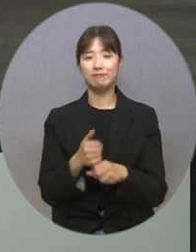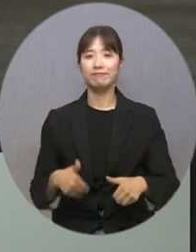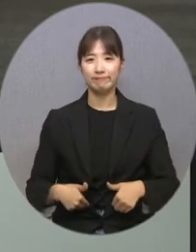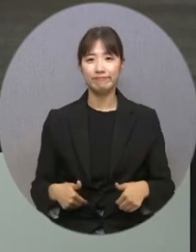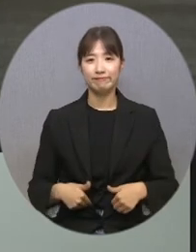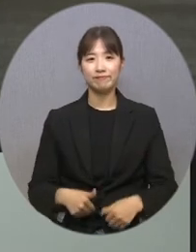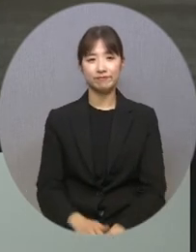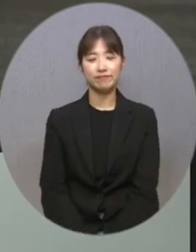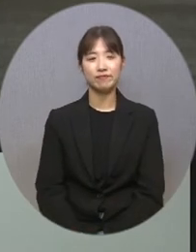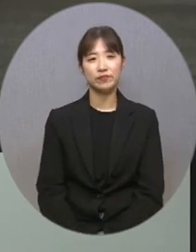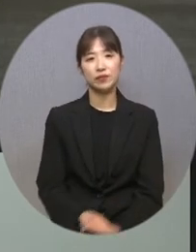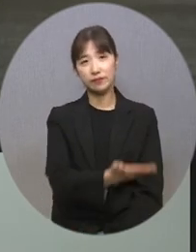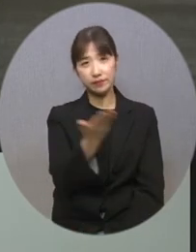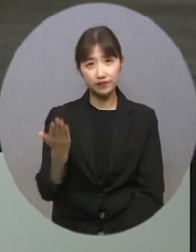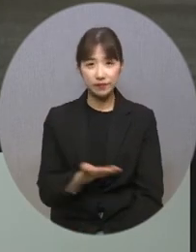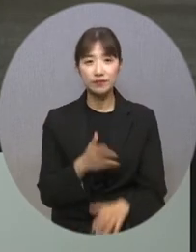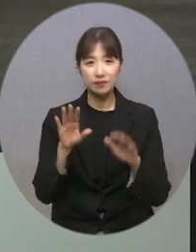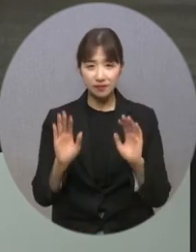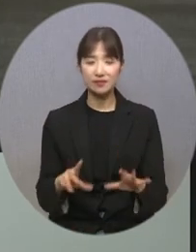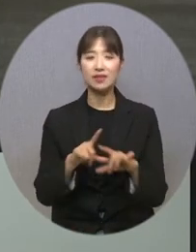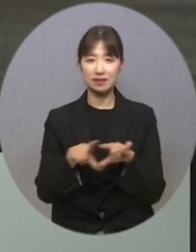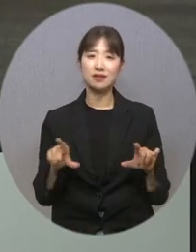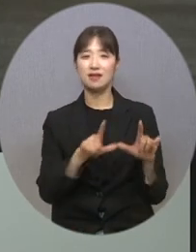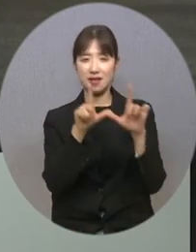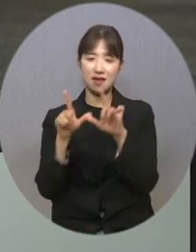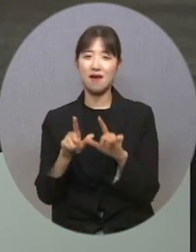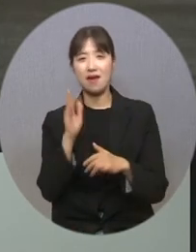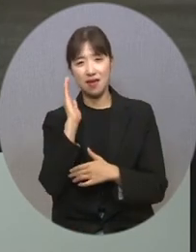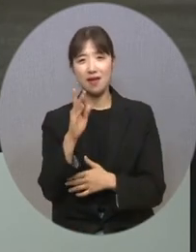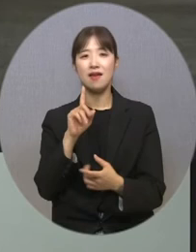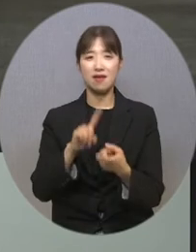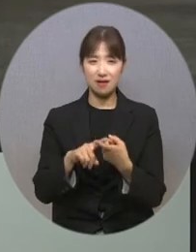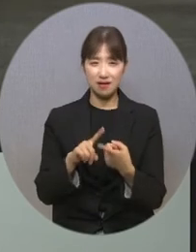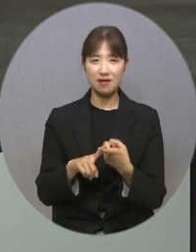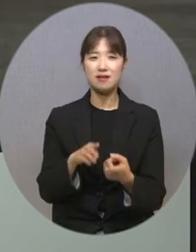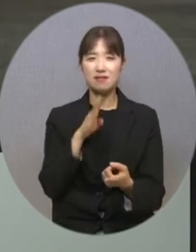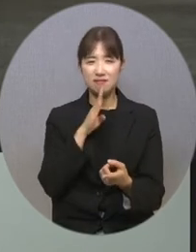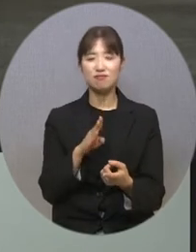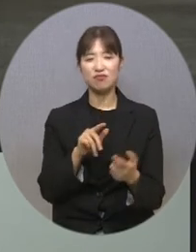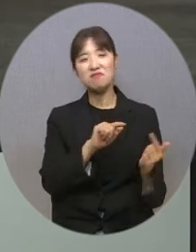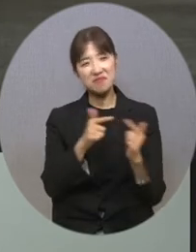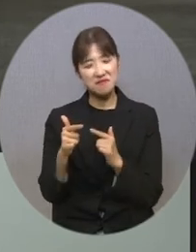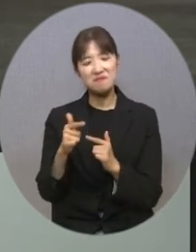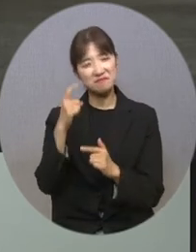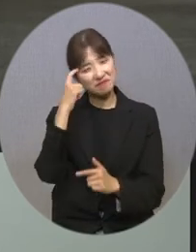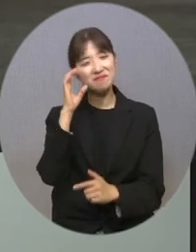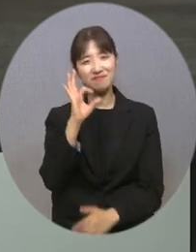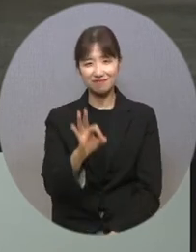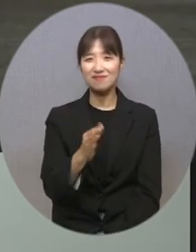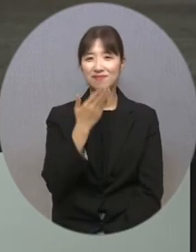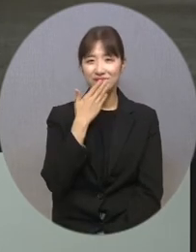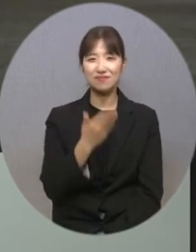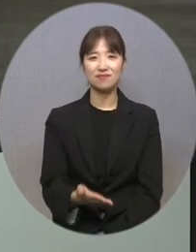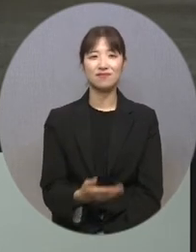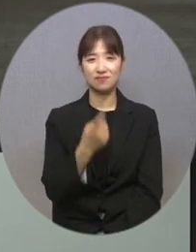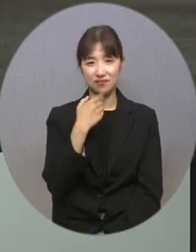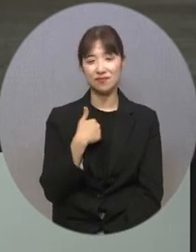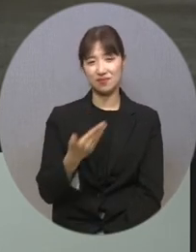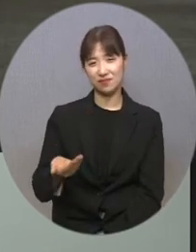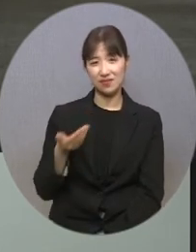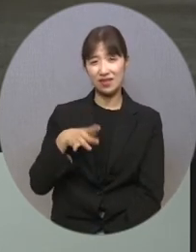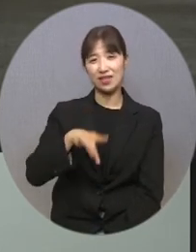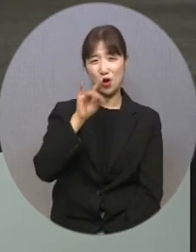거죠 여러분들이 이제 일상생활을 놓 하는데 있어서 사실은 여러 가지 4.2 또 있습니다 제가 아까 서두에